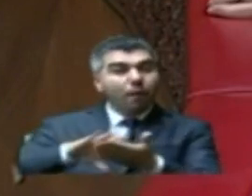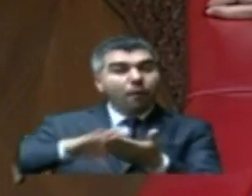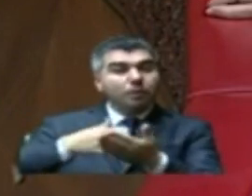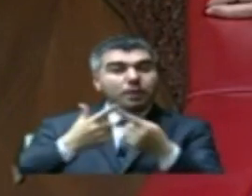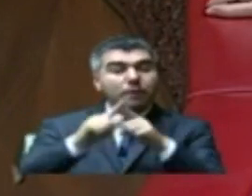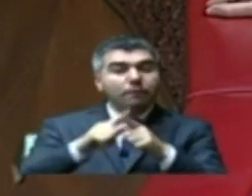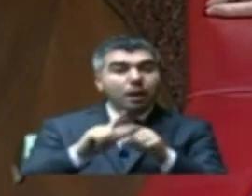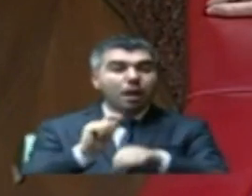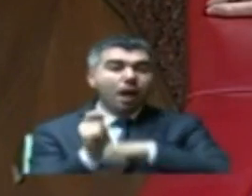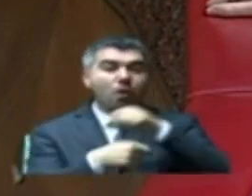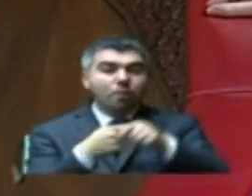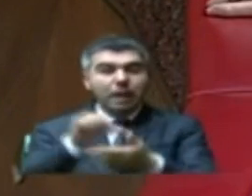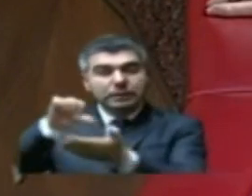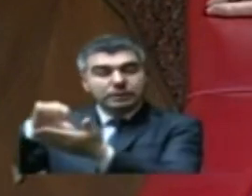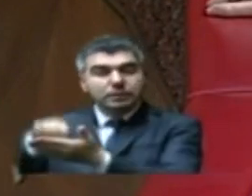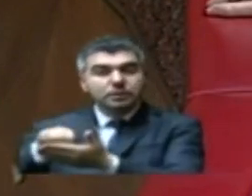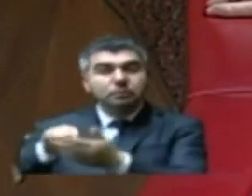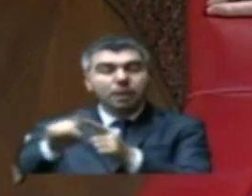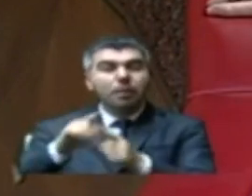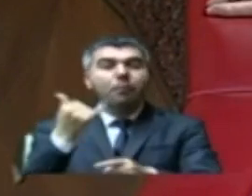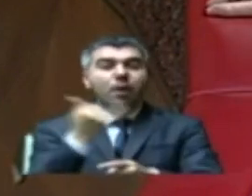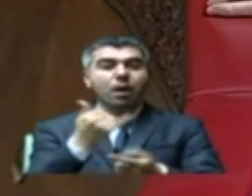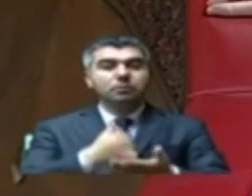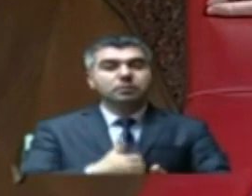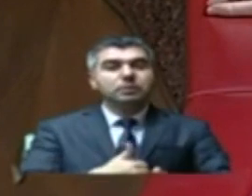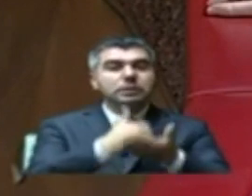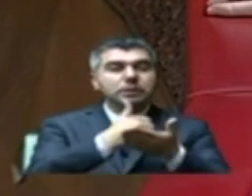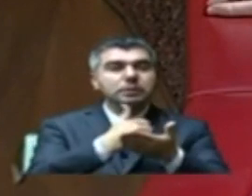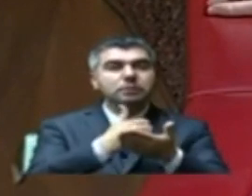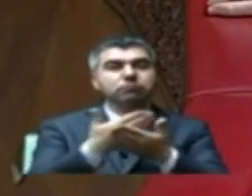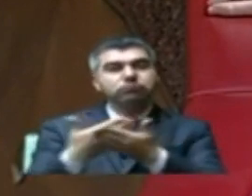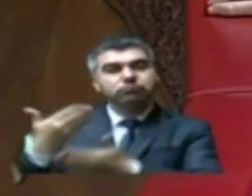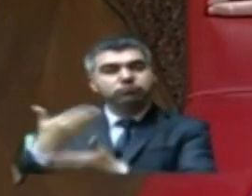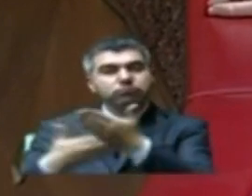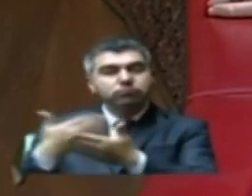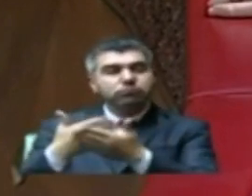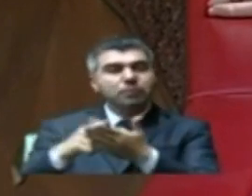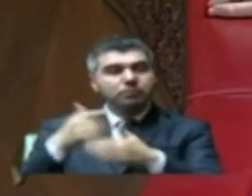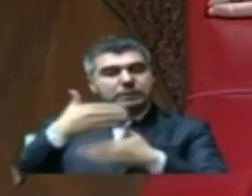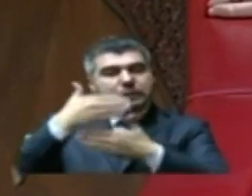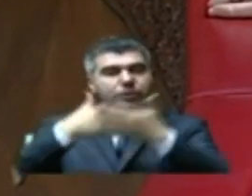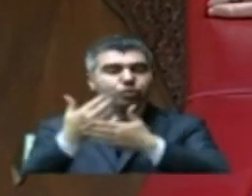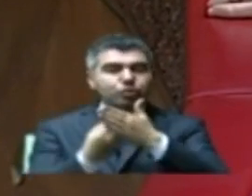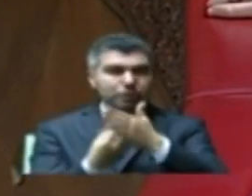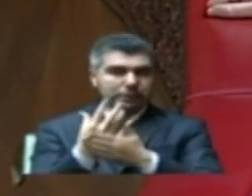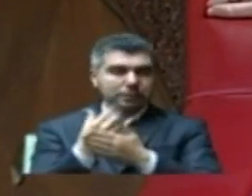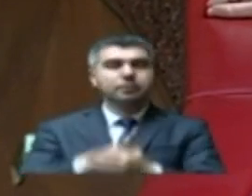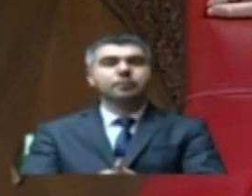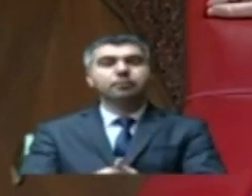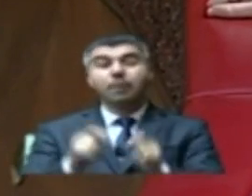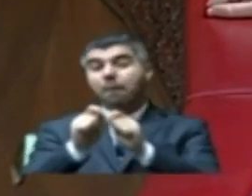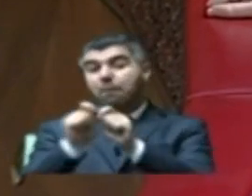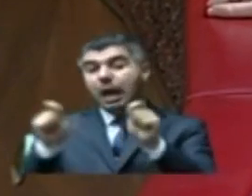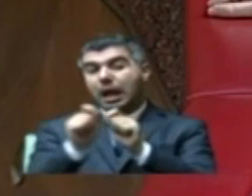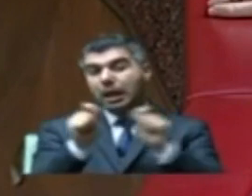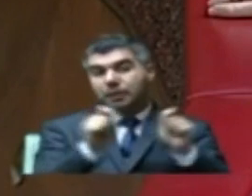عندها الاولويه في الحصول على يعني انها كتكون كتساهم او كتشارك في هذه البنيات الموجوده. في بالنسبه للمعارض